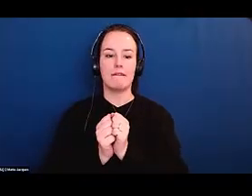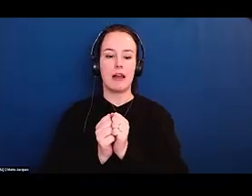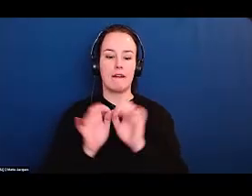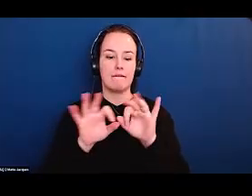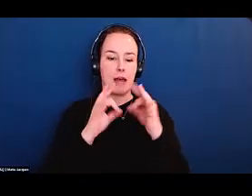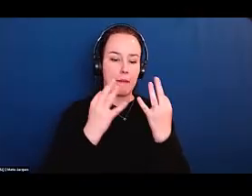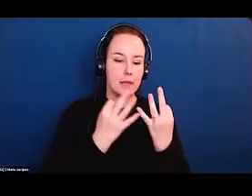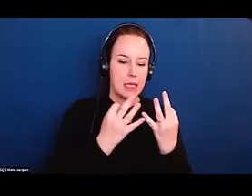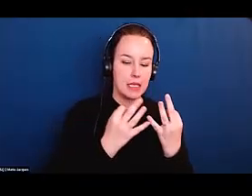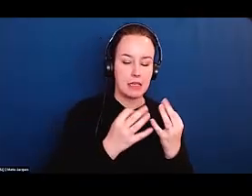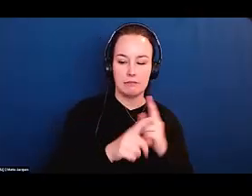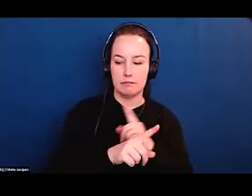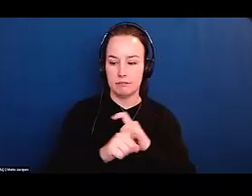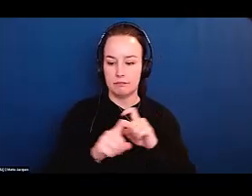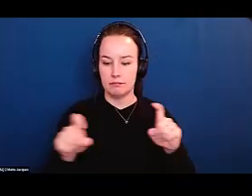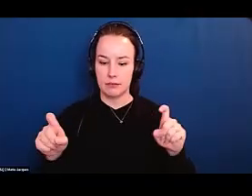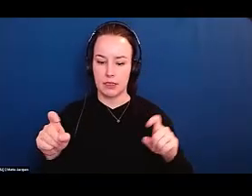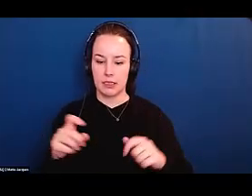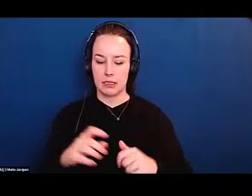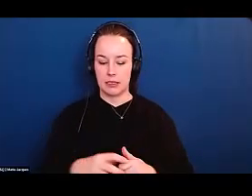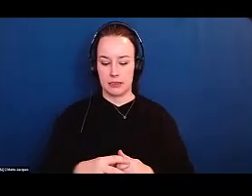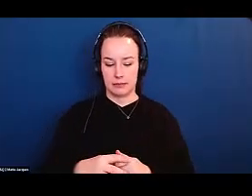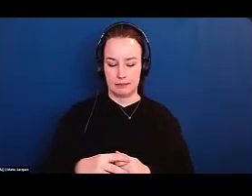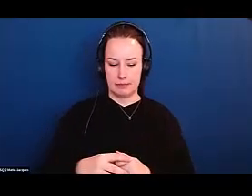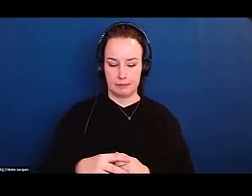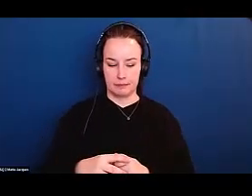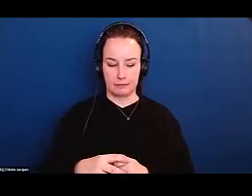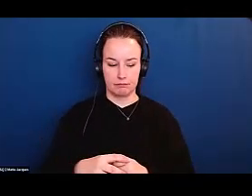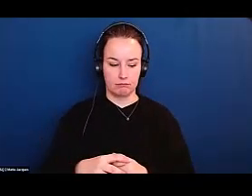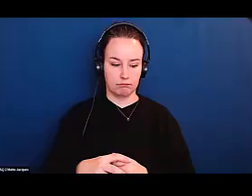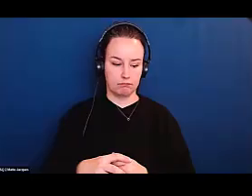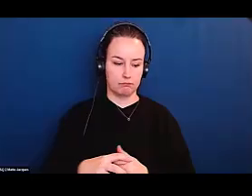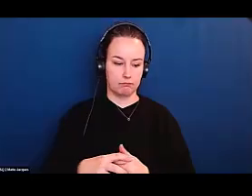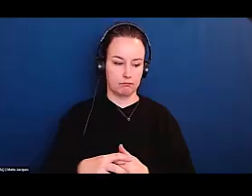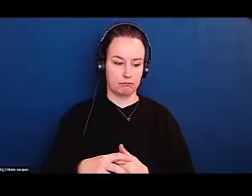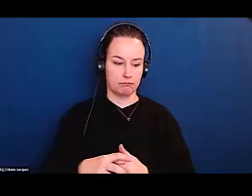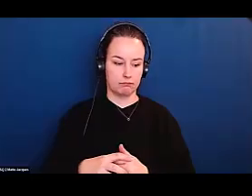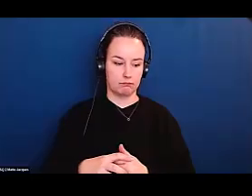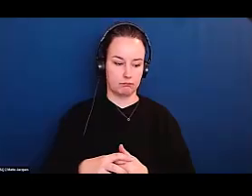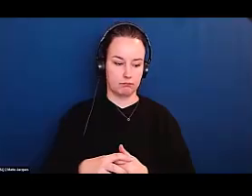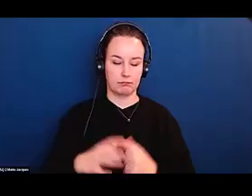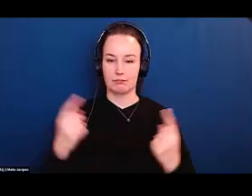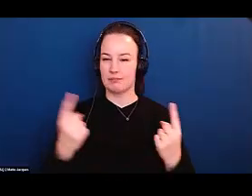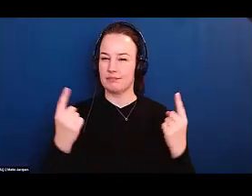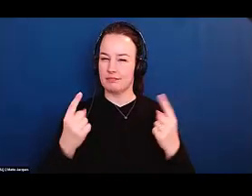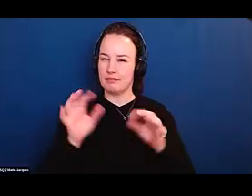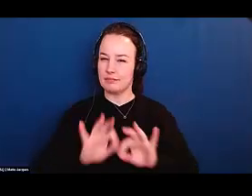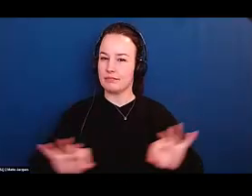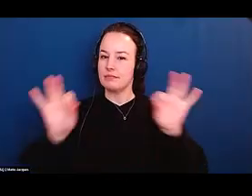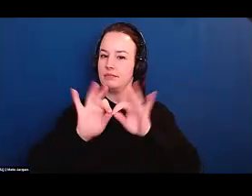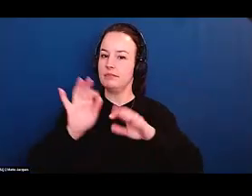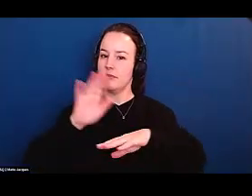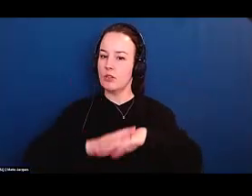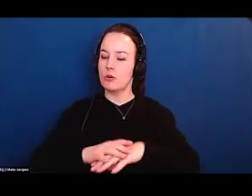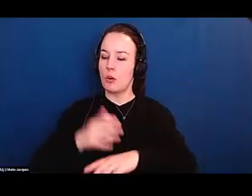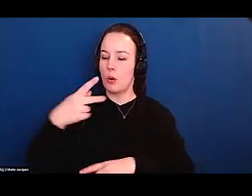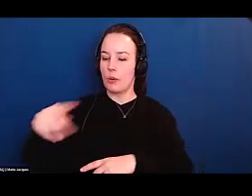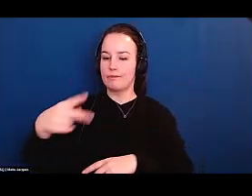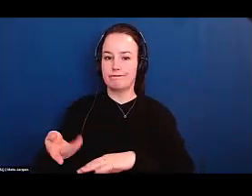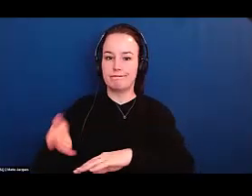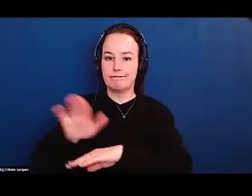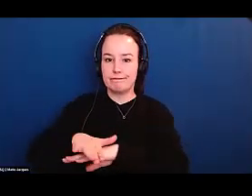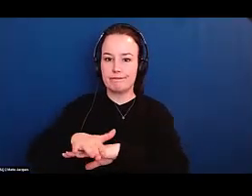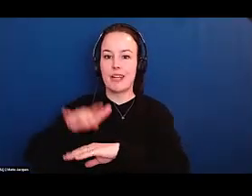les membres de leur famille et c'est une partie importante de leur décès puisque ils